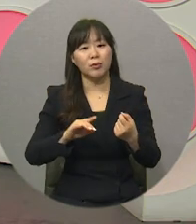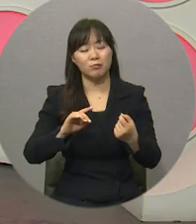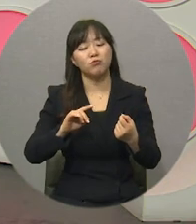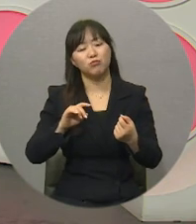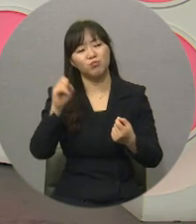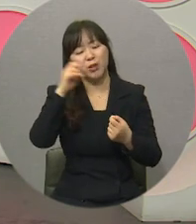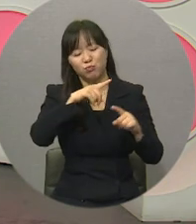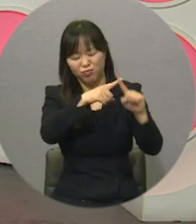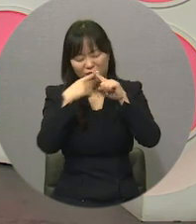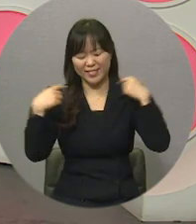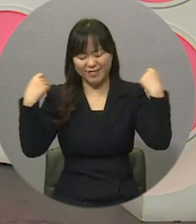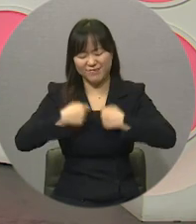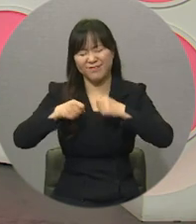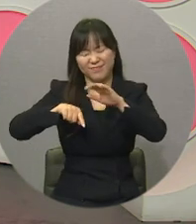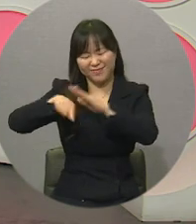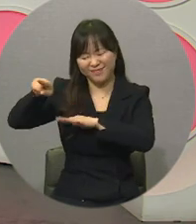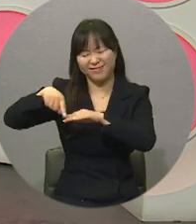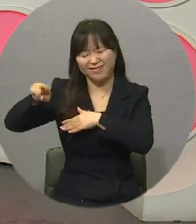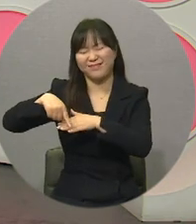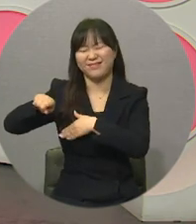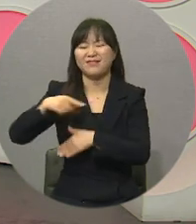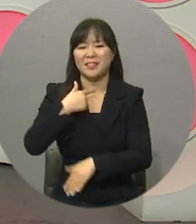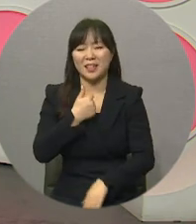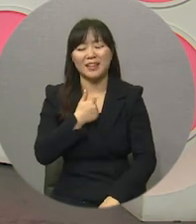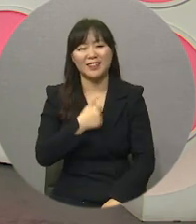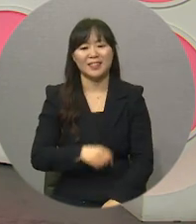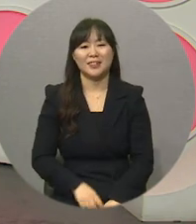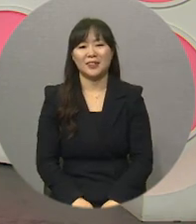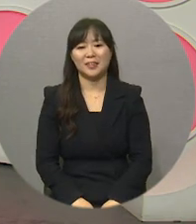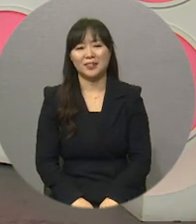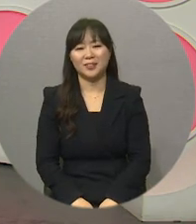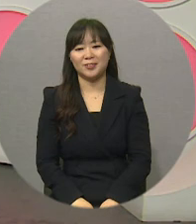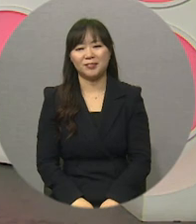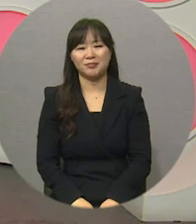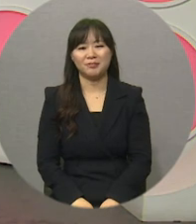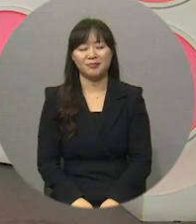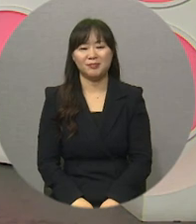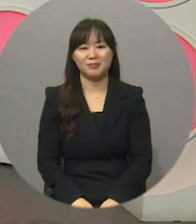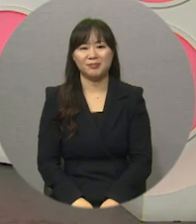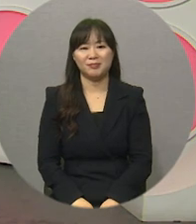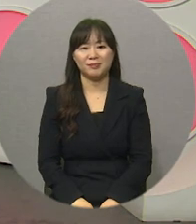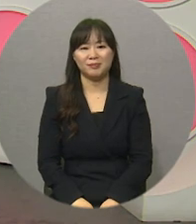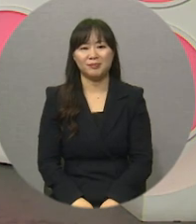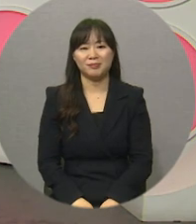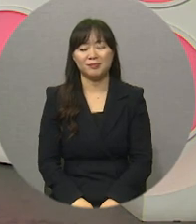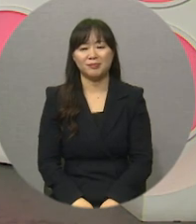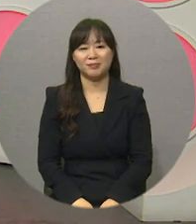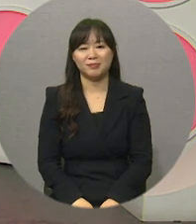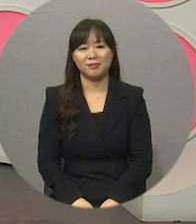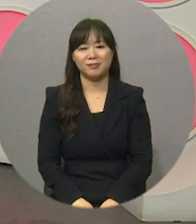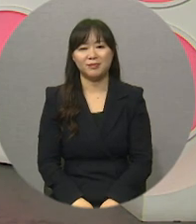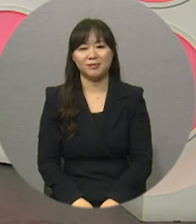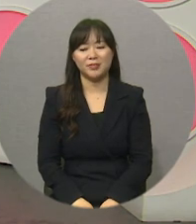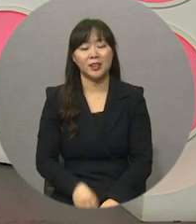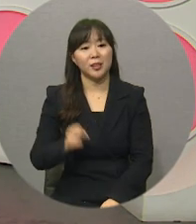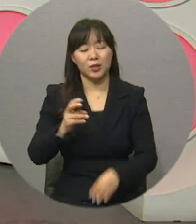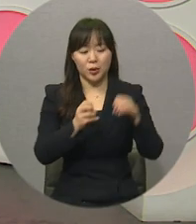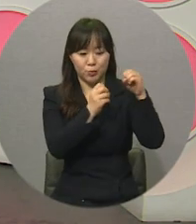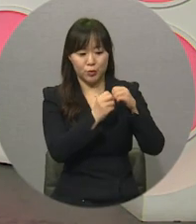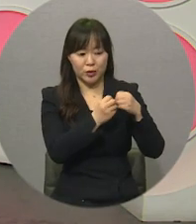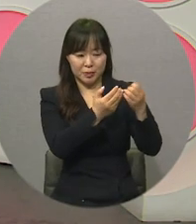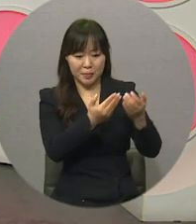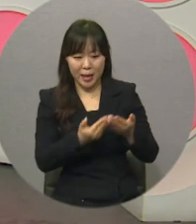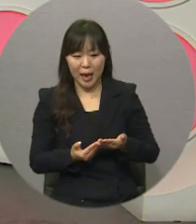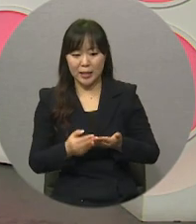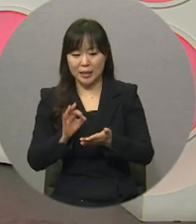입고 나갔어요. 네. 지금 그 생각이 나네요. 네. 그래요, 그래요. 그리고 또, 물려쓰기랑은